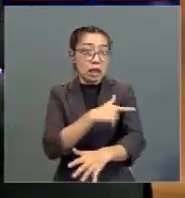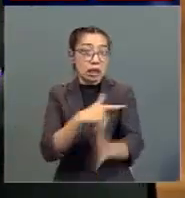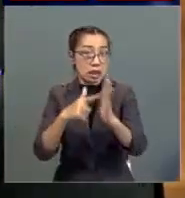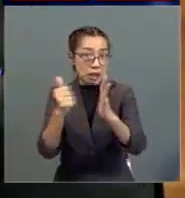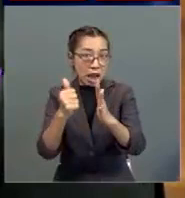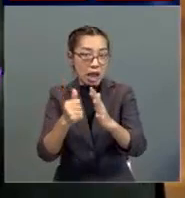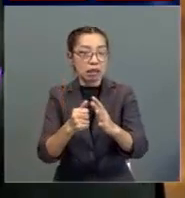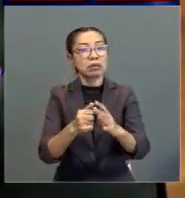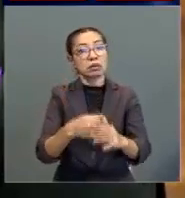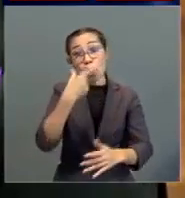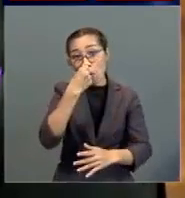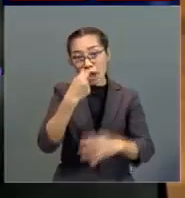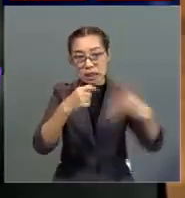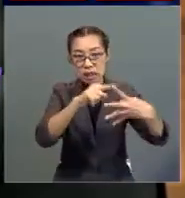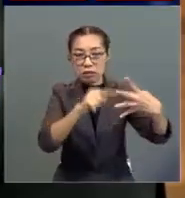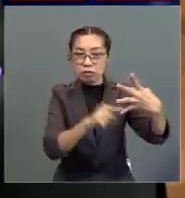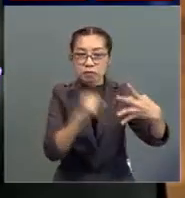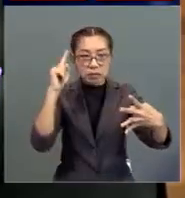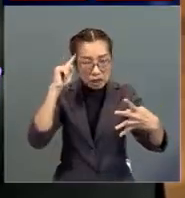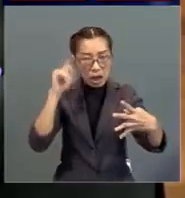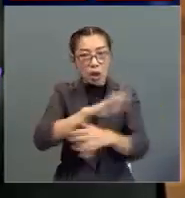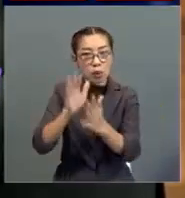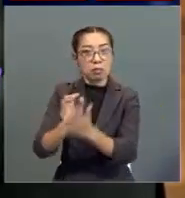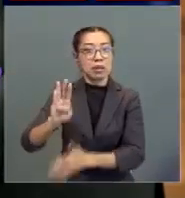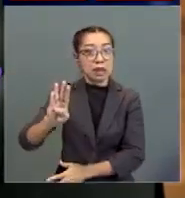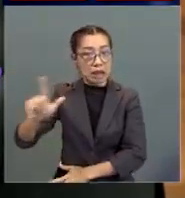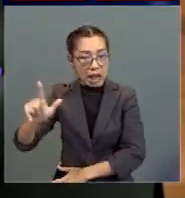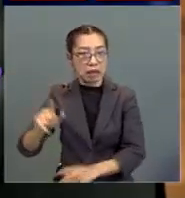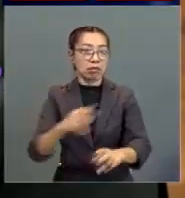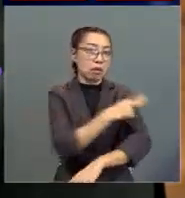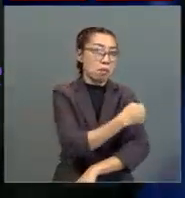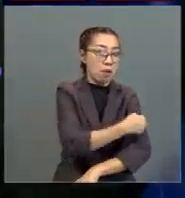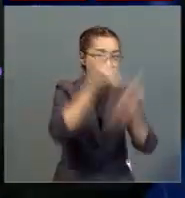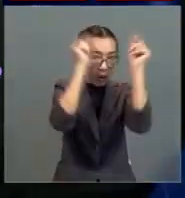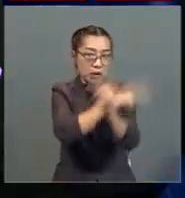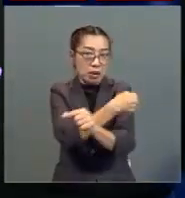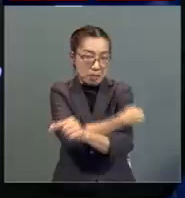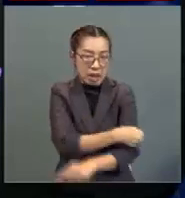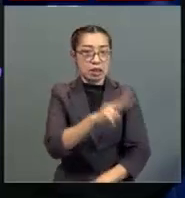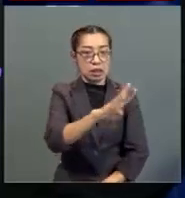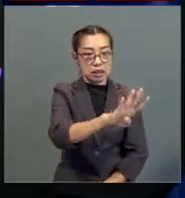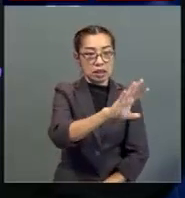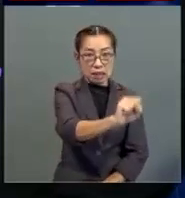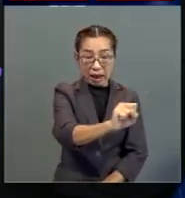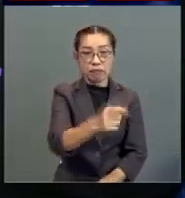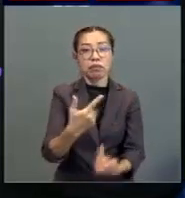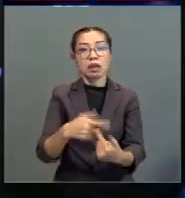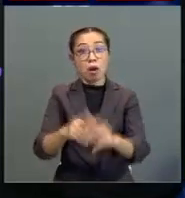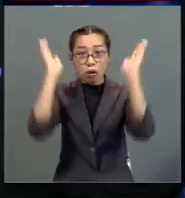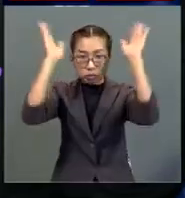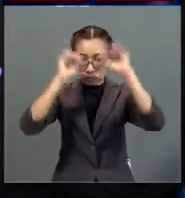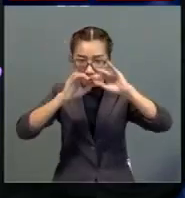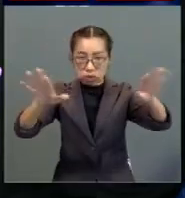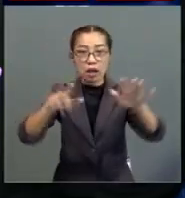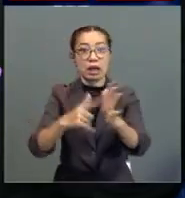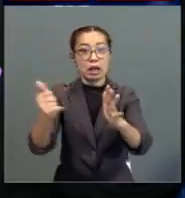ให้กับประชาชนกลุ่มเสี่ยงกว่า4ล้านโดสและบุคลากรทางการแพทย์กว่า 400,000 โดสพร้อมเลื่อนการรณรงค์ให้เร็ว